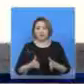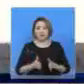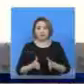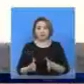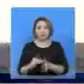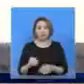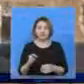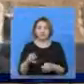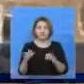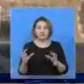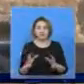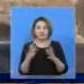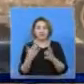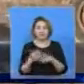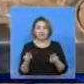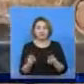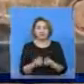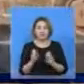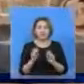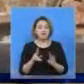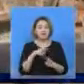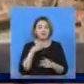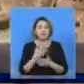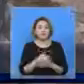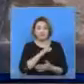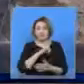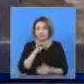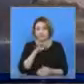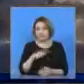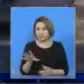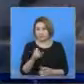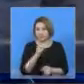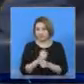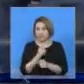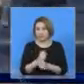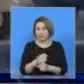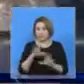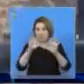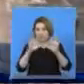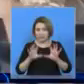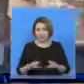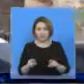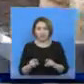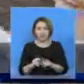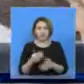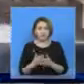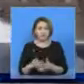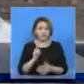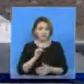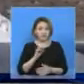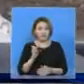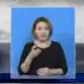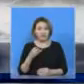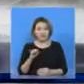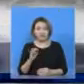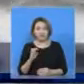территории навозохранилища. При этом, как отмечают сами специалисты, все сделано в рамках закона, то есть в присутствии понятых